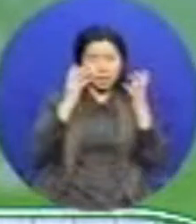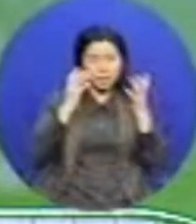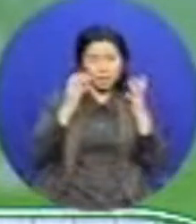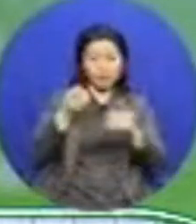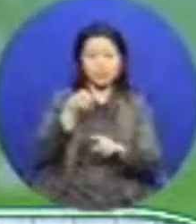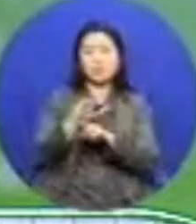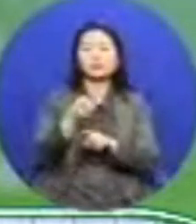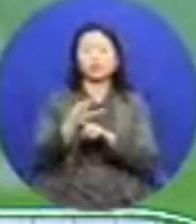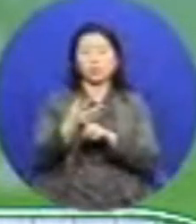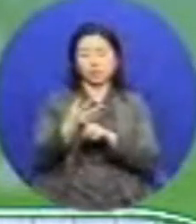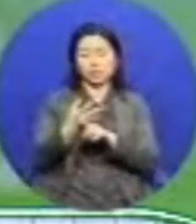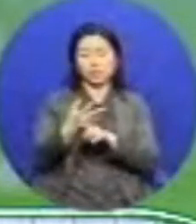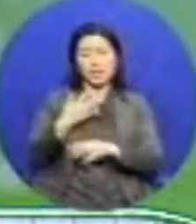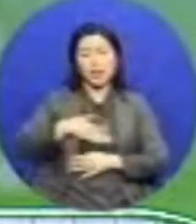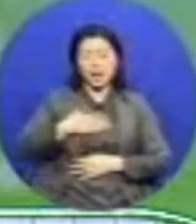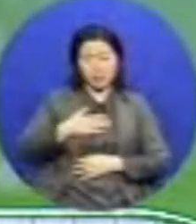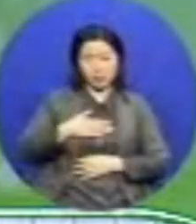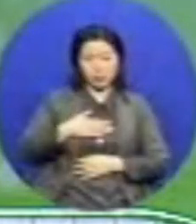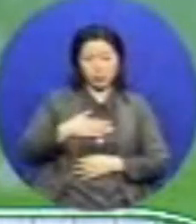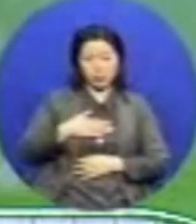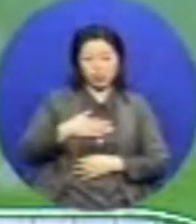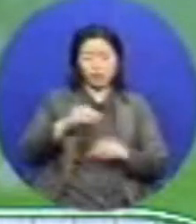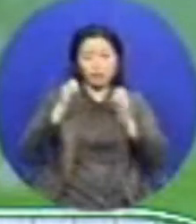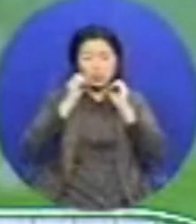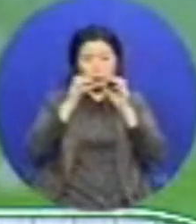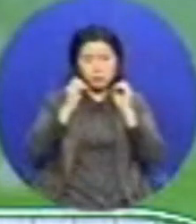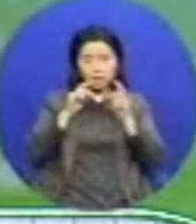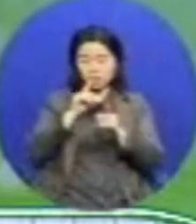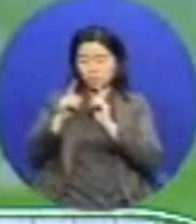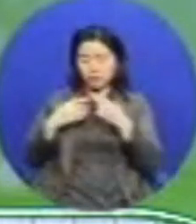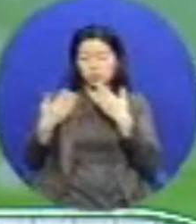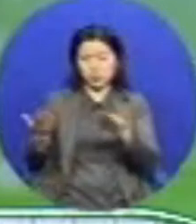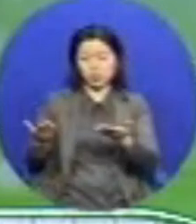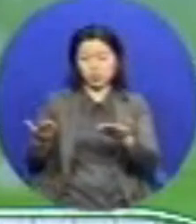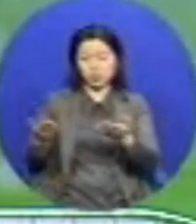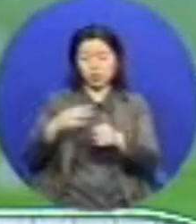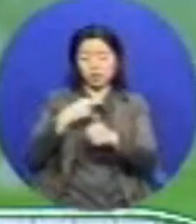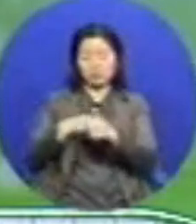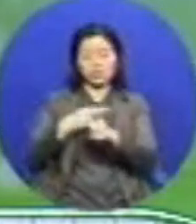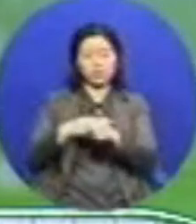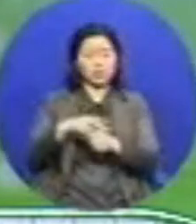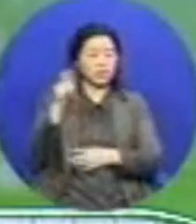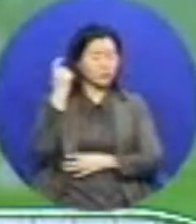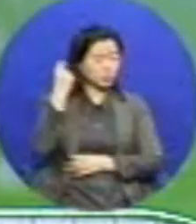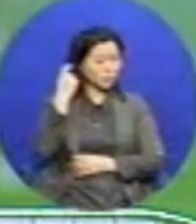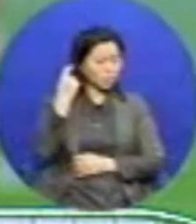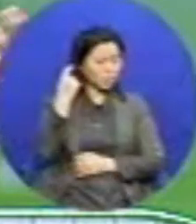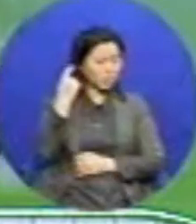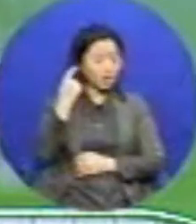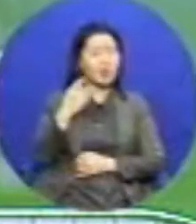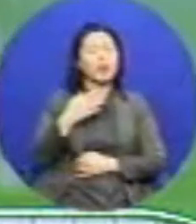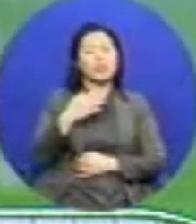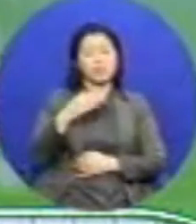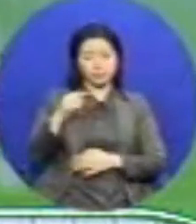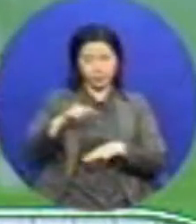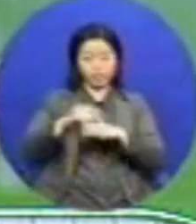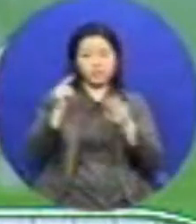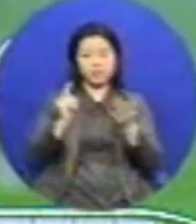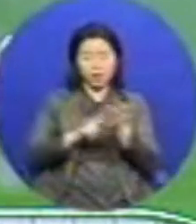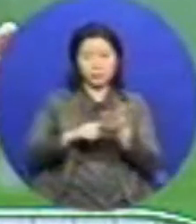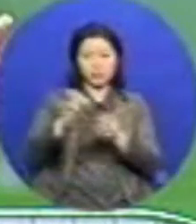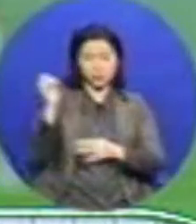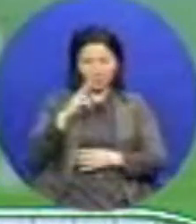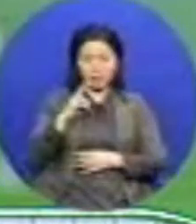선생님들이 다 그 말을 듣고 도전을 받았어요 예배 분위기가 여전히 쉽지 않지만